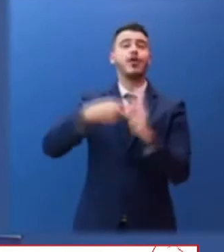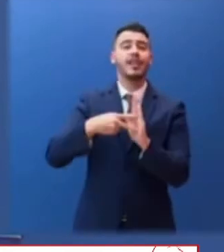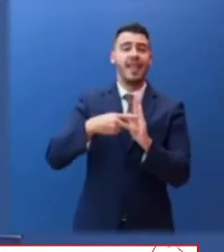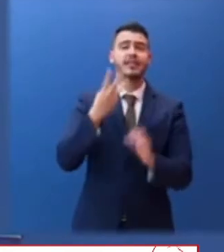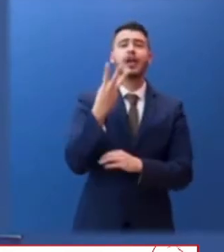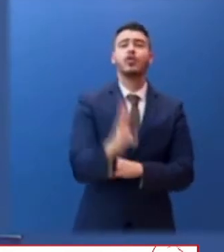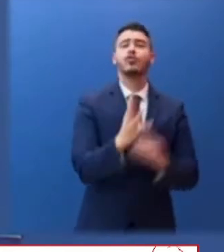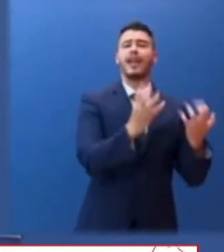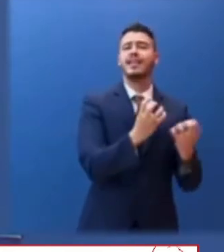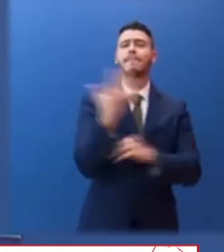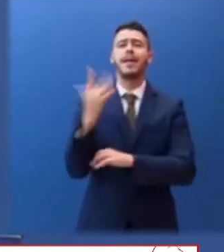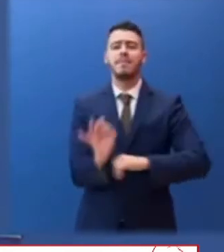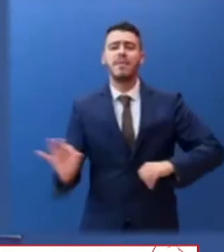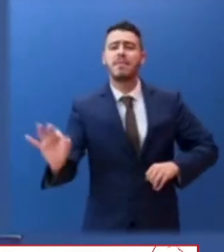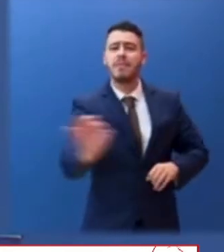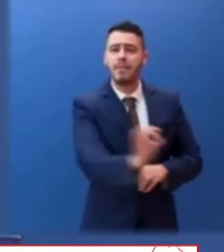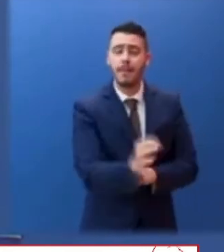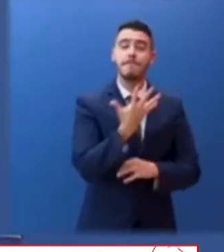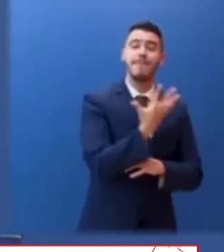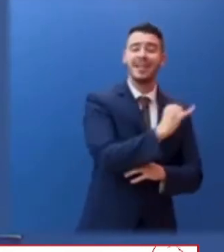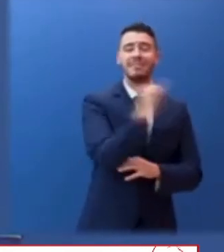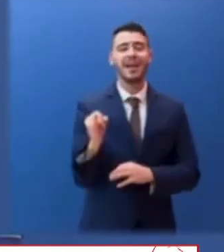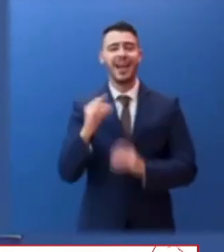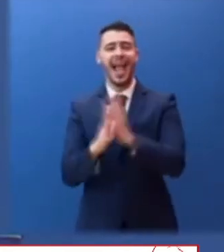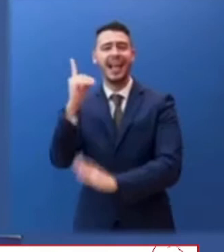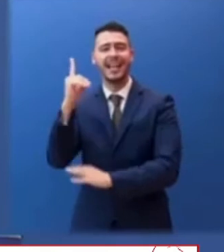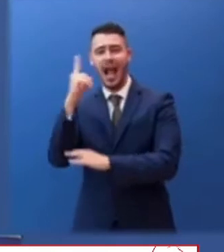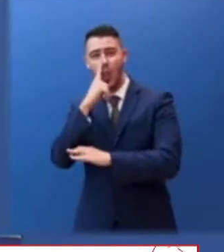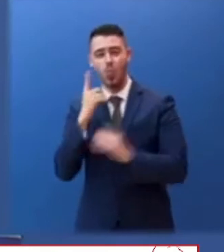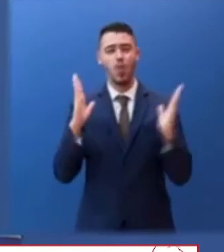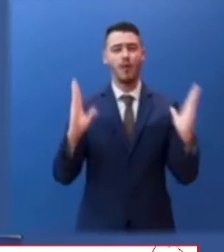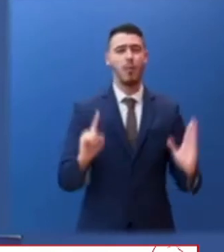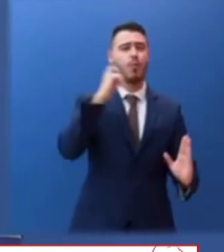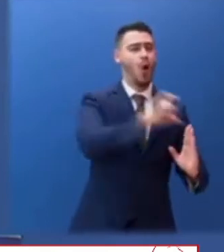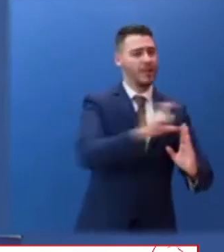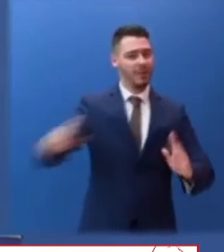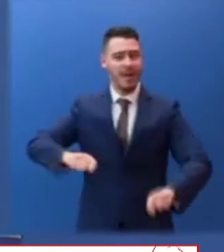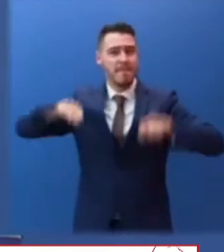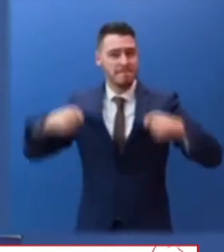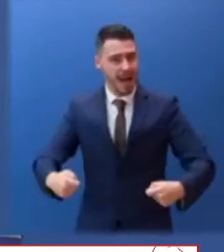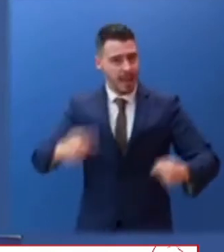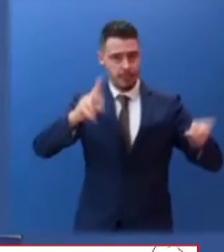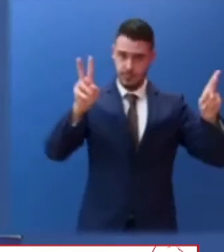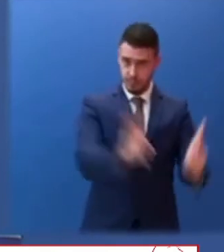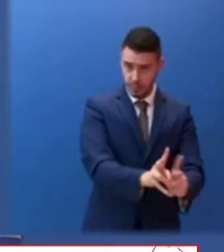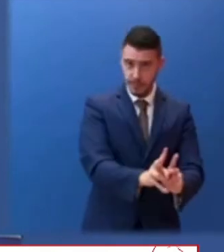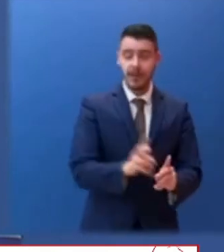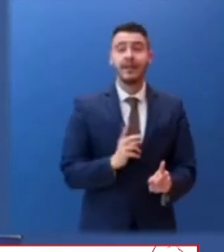2.352 κρουσμάτων στο διάστημα 5 έως 11 Νοεμβρίου, της πρώτης δηλαδή εβδομάδας του δεύτερου lockdown, και